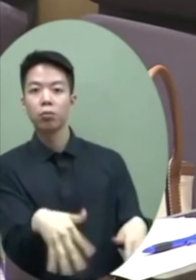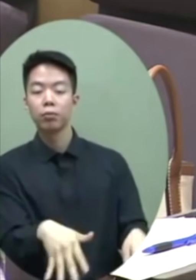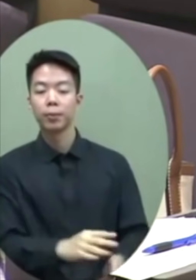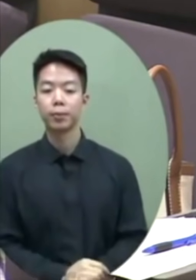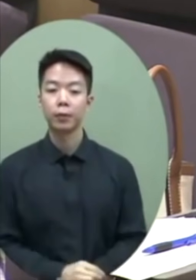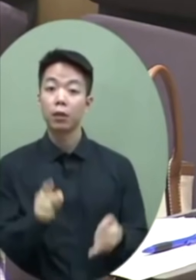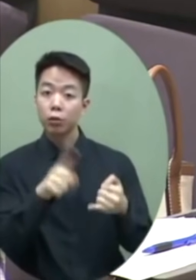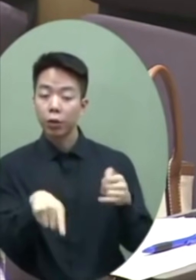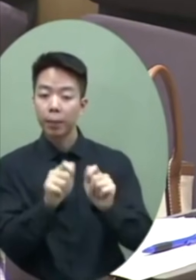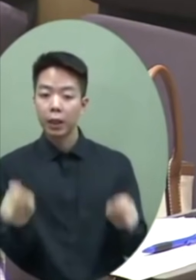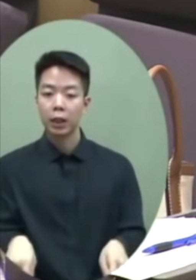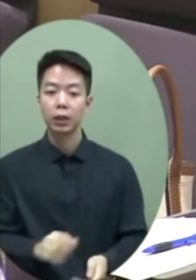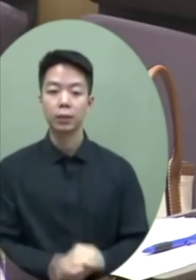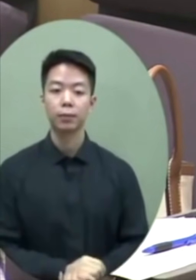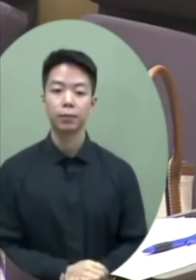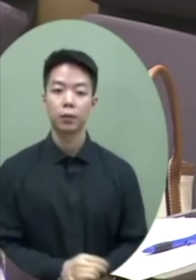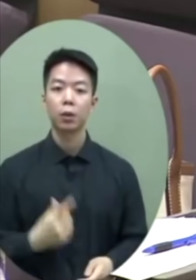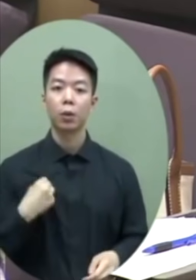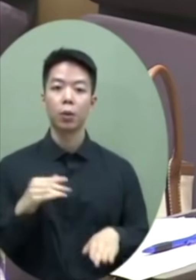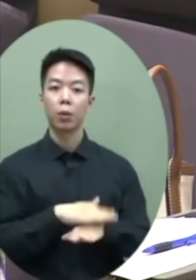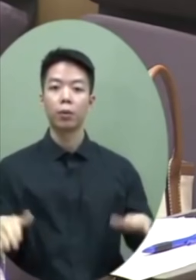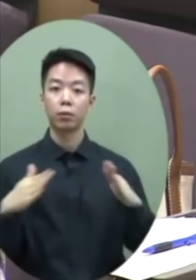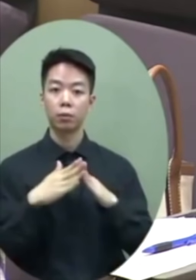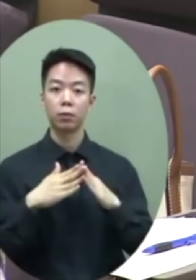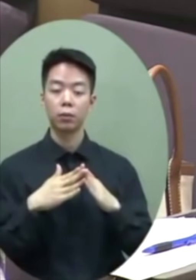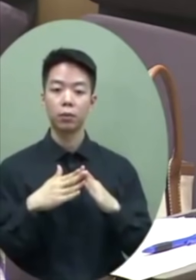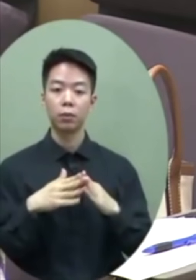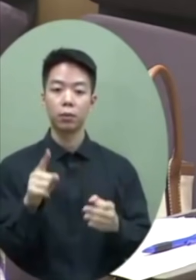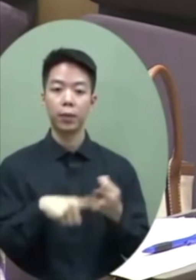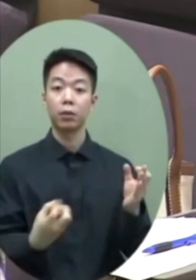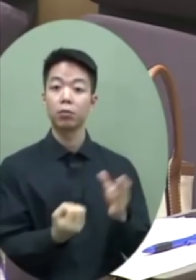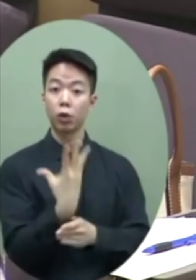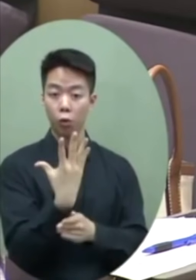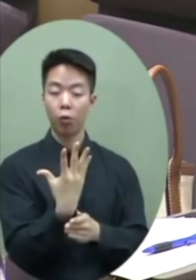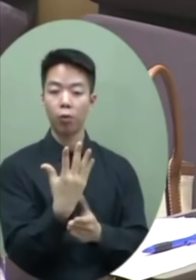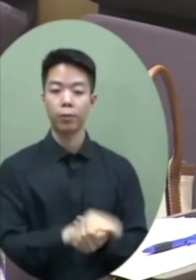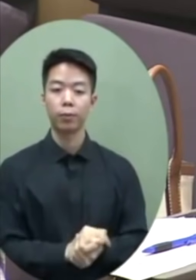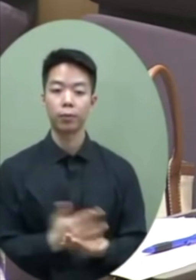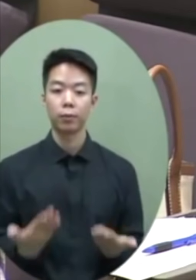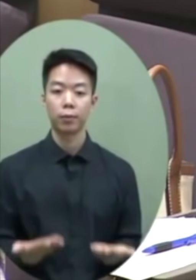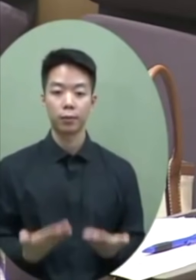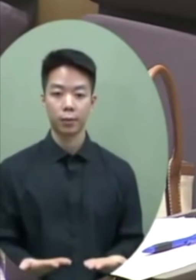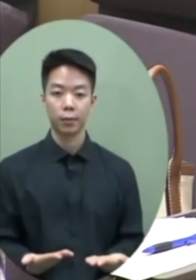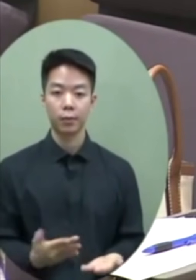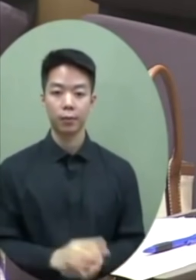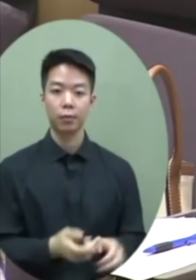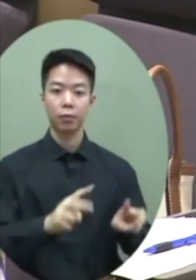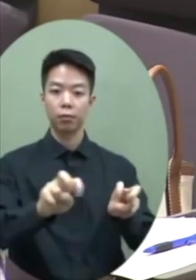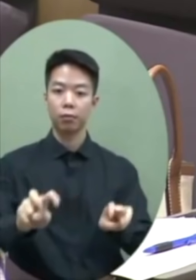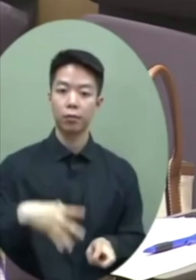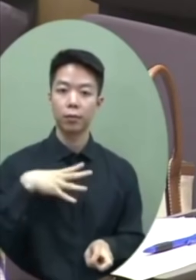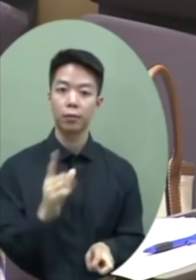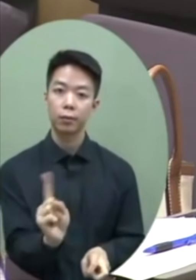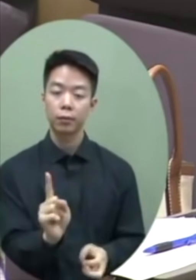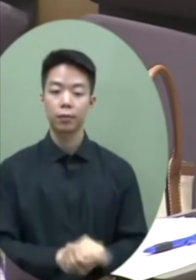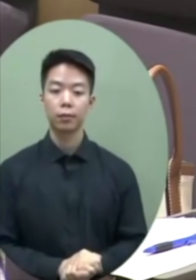好啊。最後一題就係其實因為國安處嘅蔡展鵬處長啦，其實而家嘅調查結果係點樣